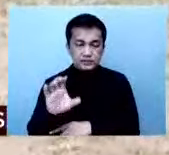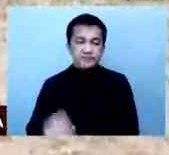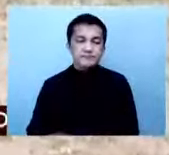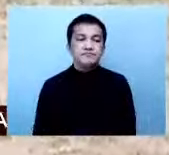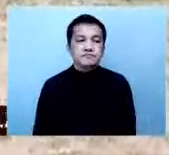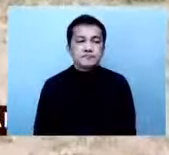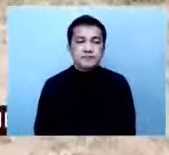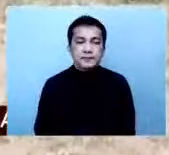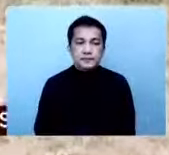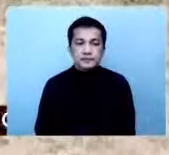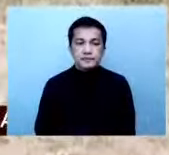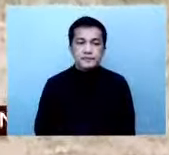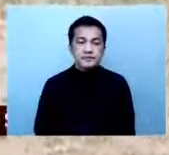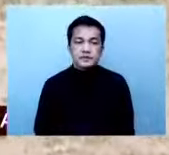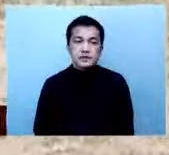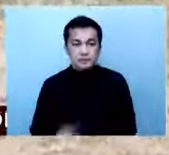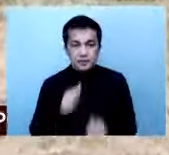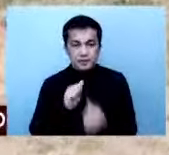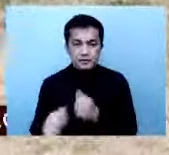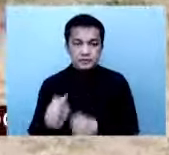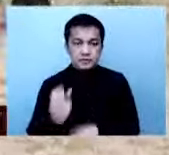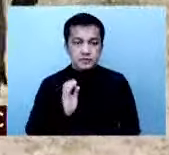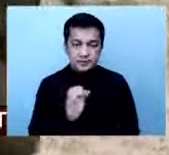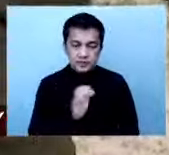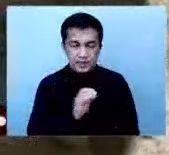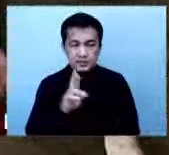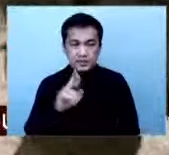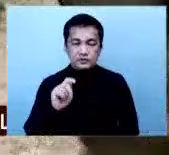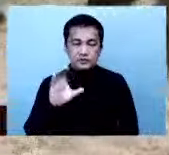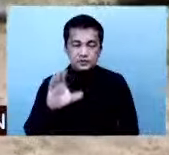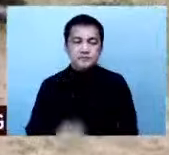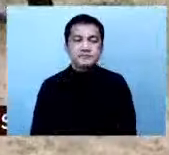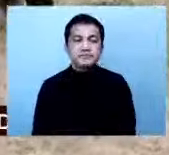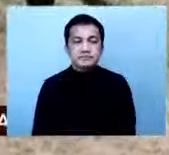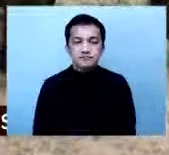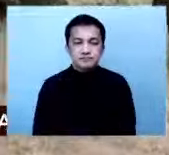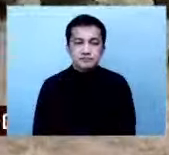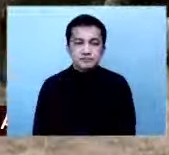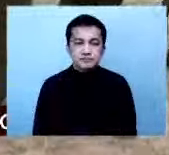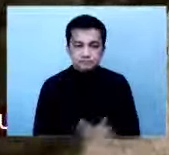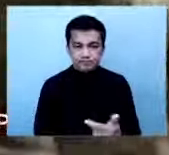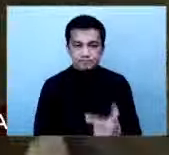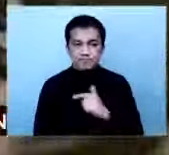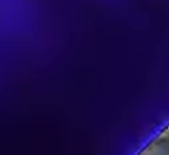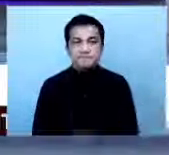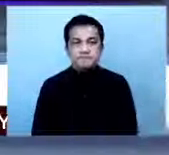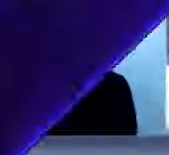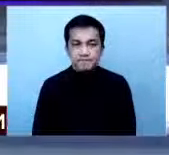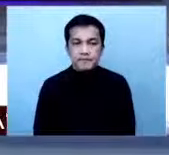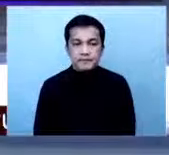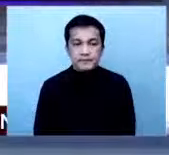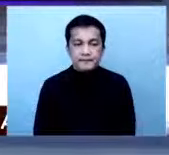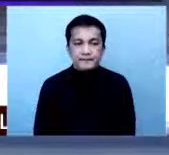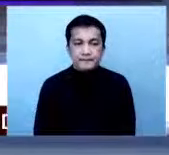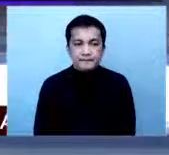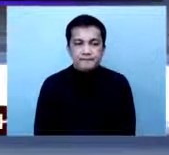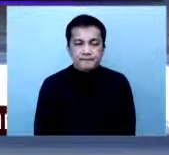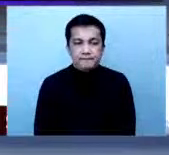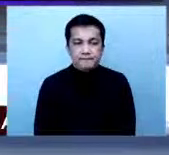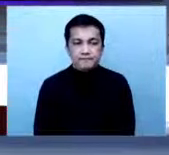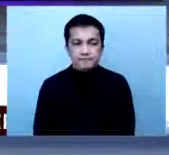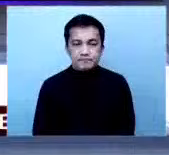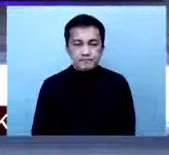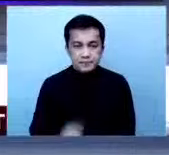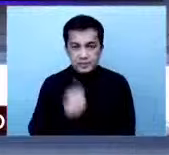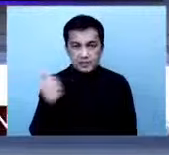panukalang rotc nagbabalita mula sa frontline camil Samonte news 5 sa ibang balita